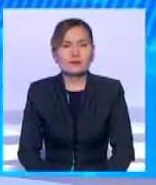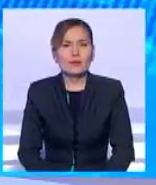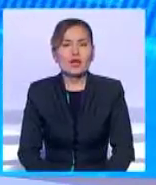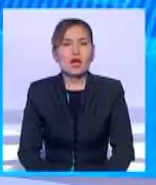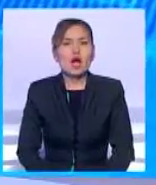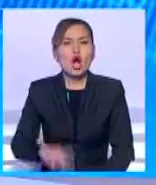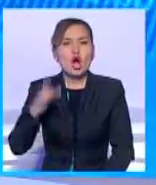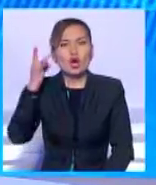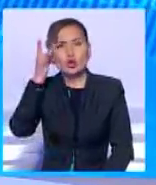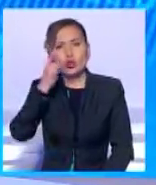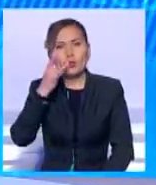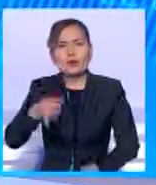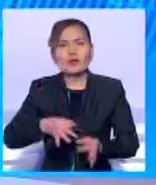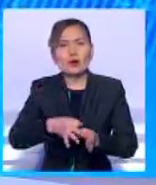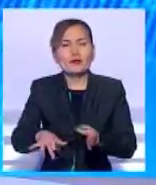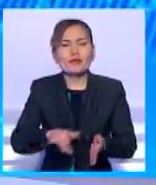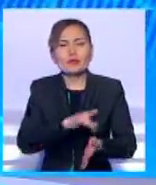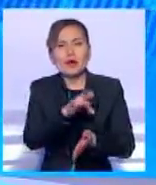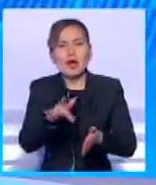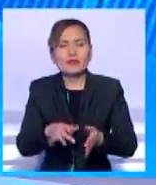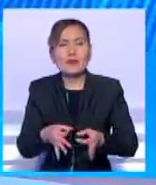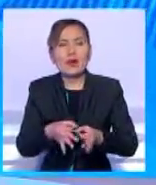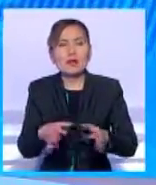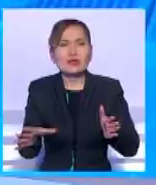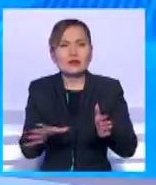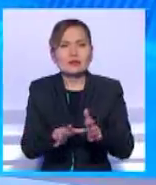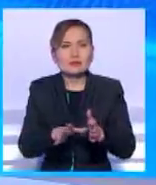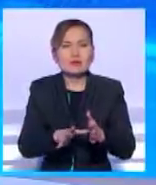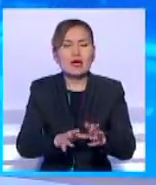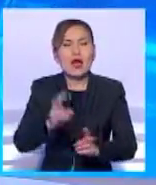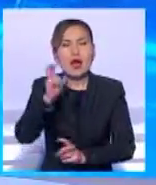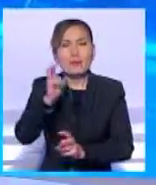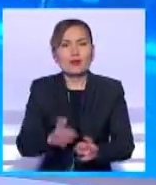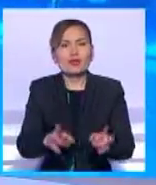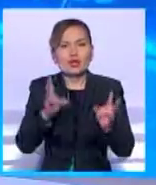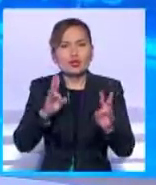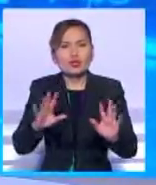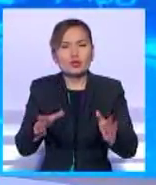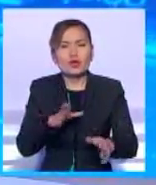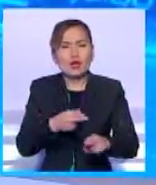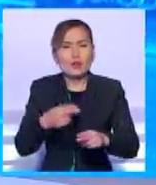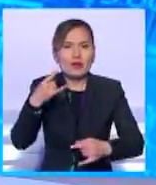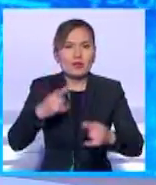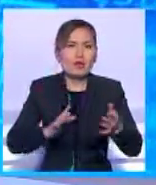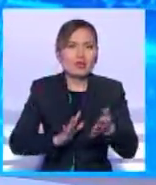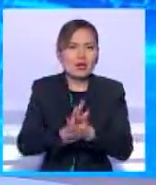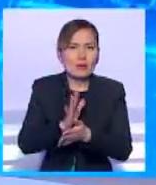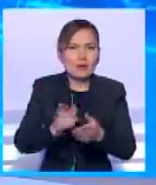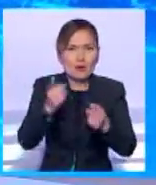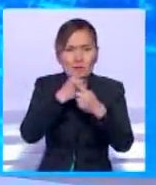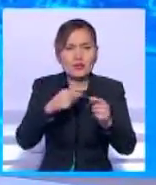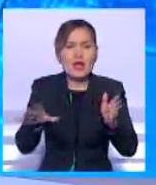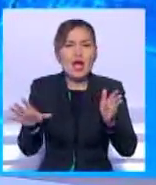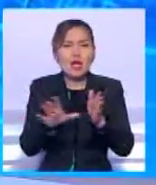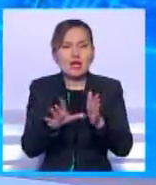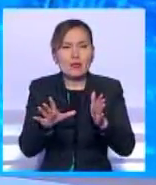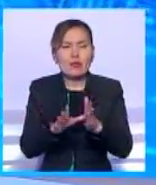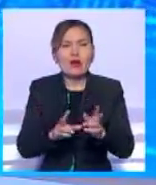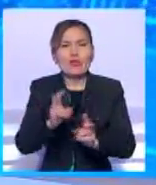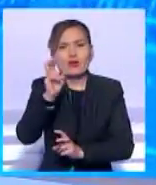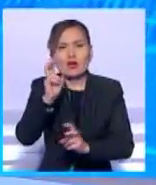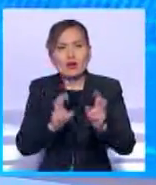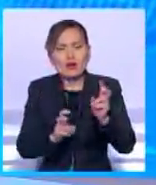Жахан жаңалықтары. Румынияның Черноводы қаласындағы атом электр станциясында апат болды. Ақпарат құралдарының хабарлауынша электр жүйесіндегі